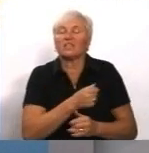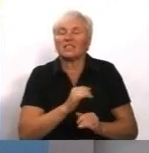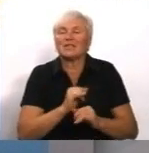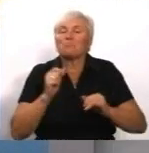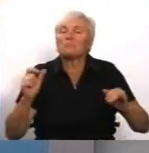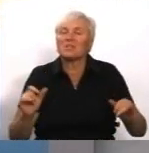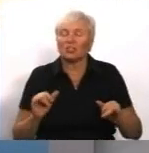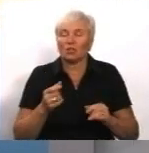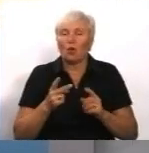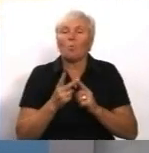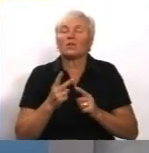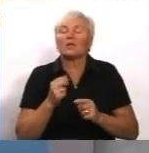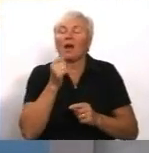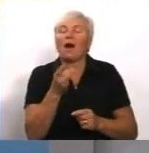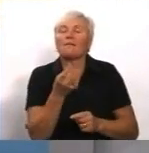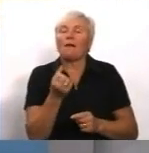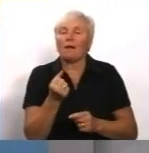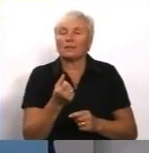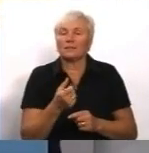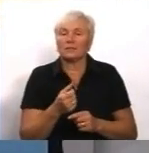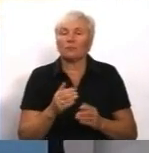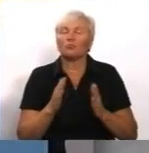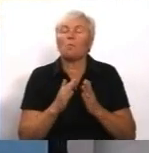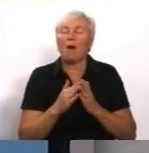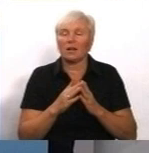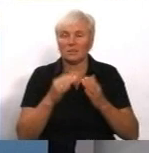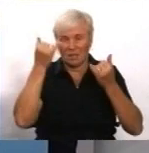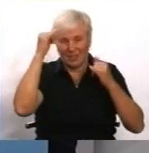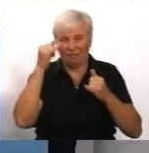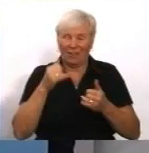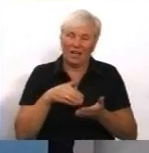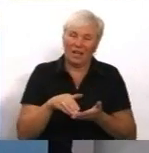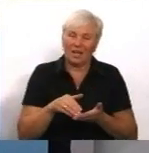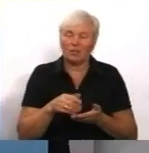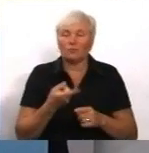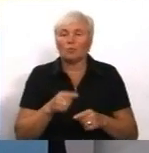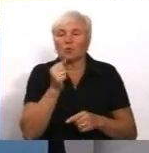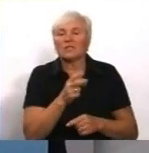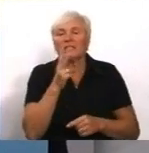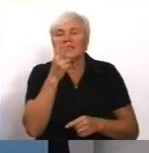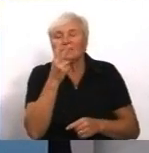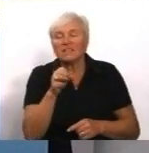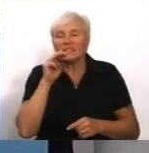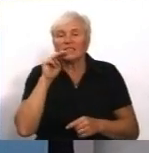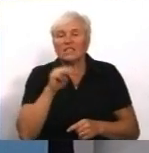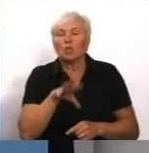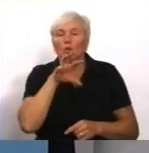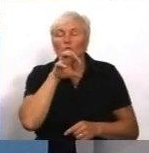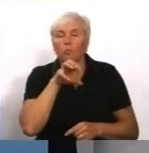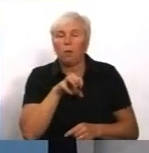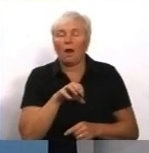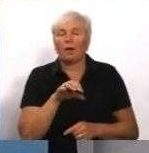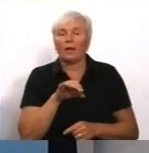півтора рази збільшили кількість вакцинації домашніх тварин. Ми от в цьому році плануємо 200 тисяч собак